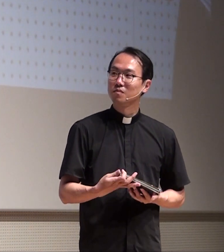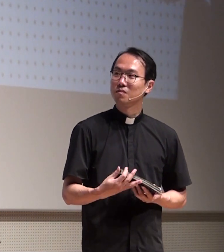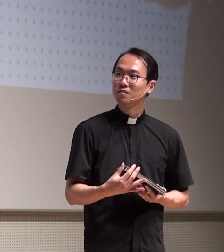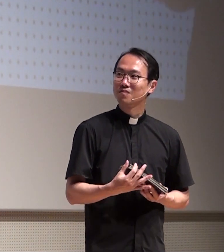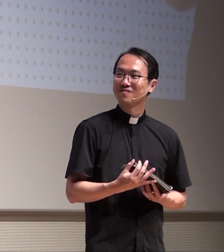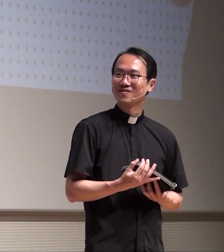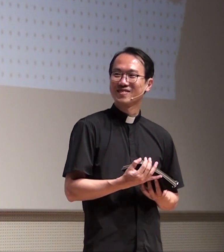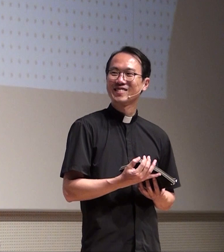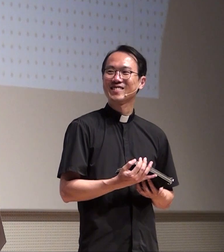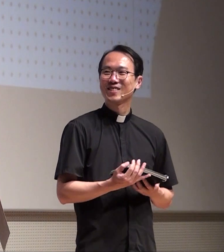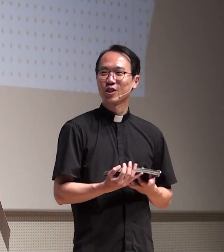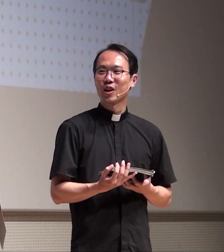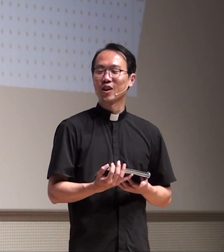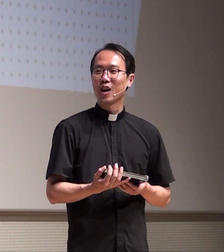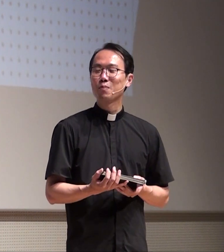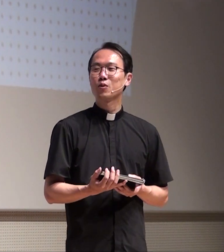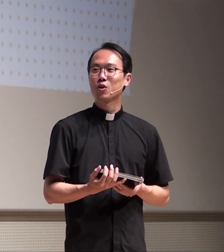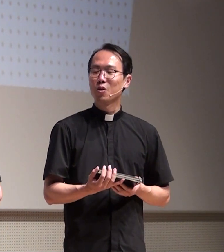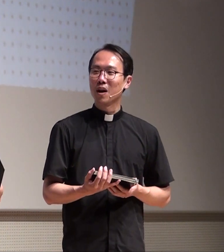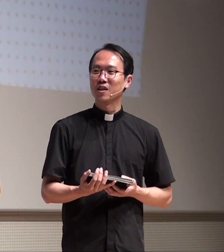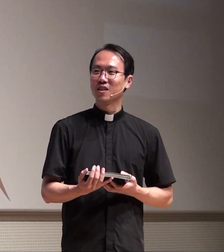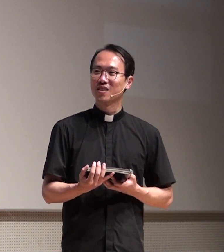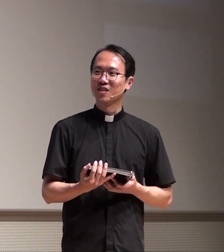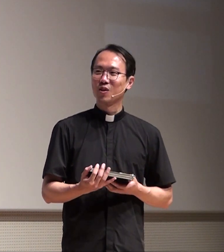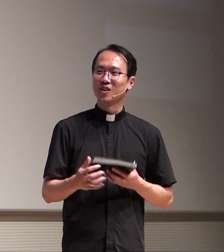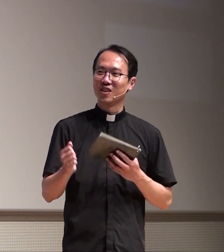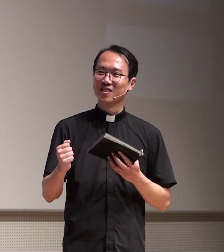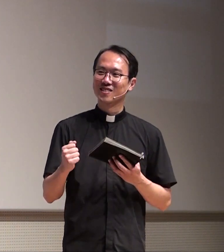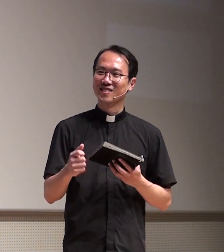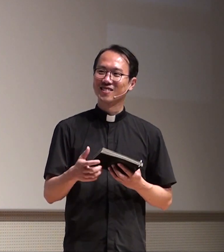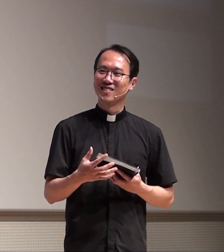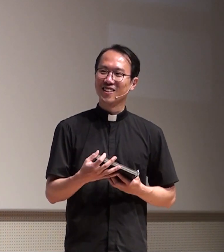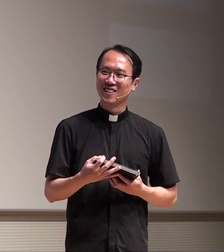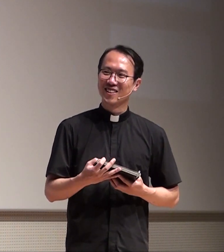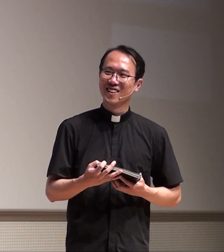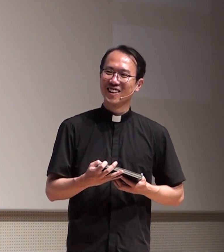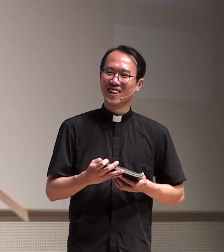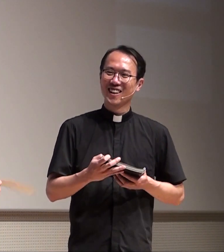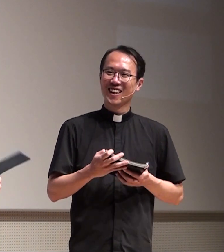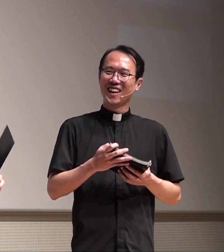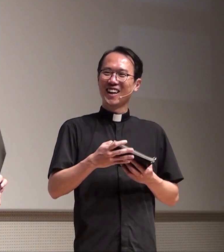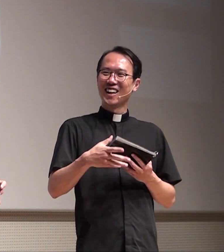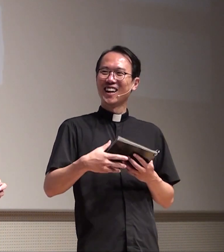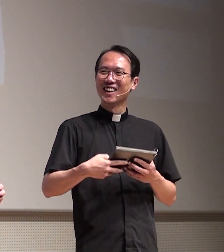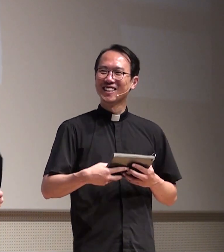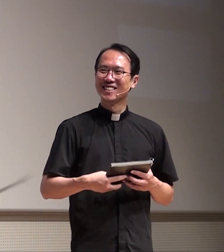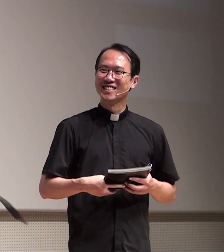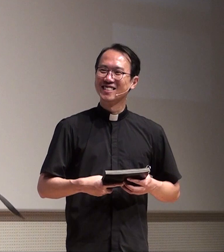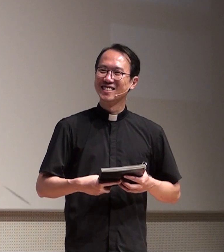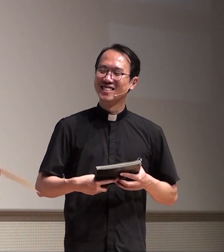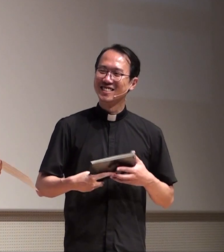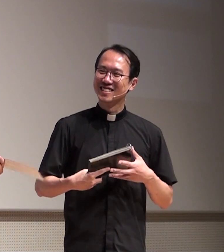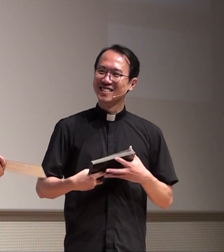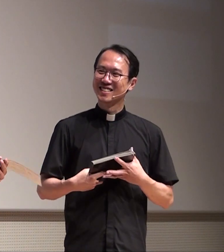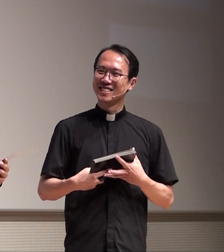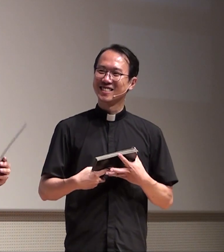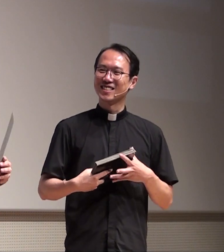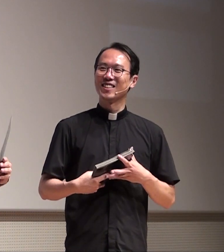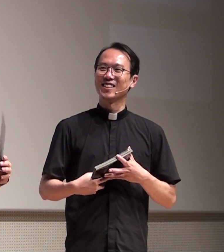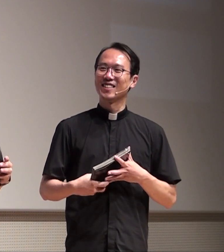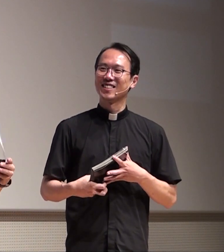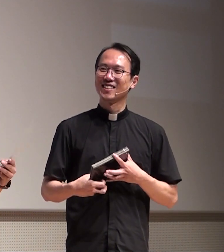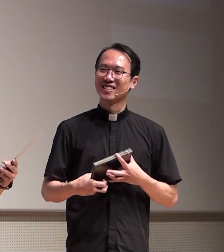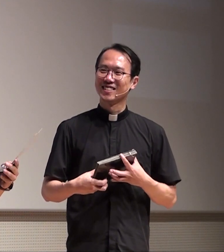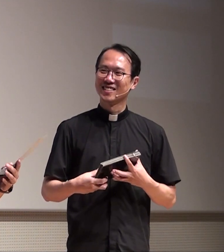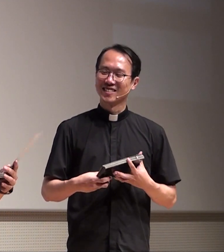걸 보여드리겠다고 하시니 네 앞으로 더 많이 파이팅 모셔갈게 네 이게 편집된 부분이 있거든요 제가